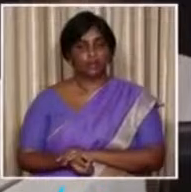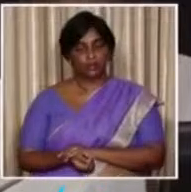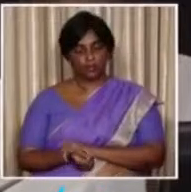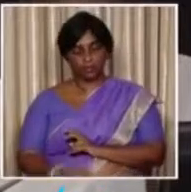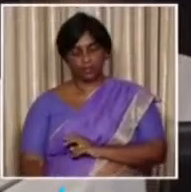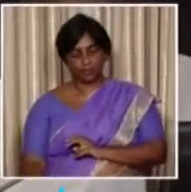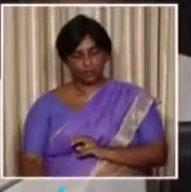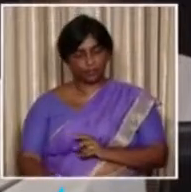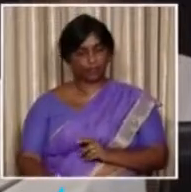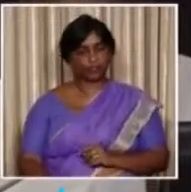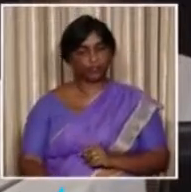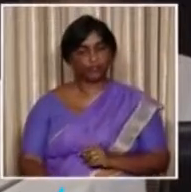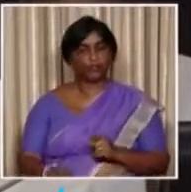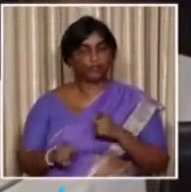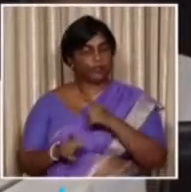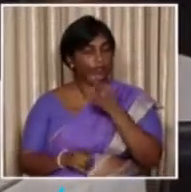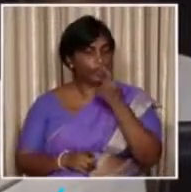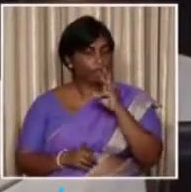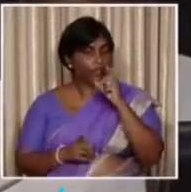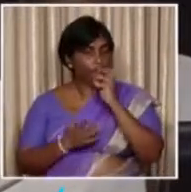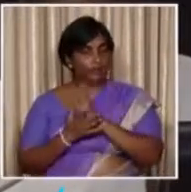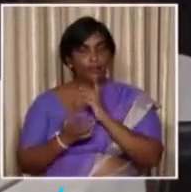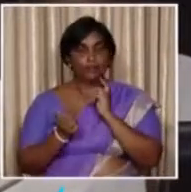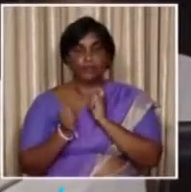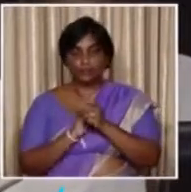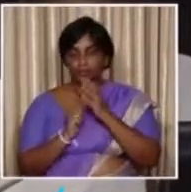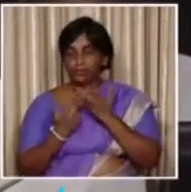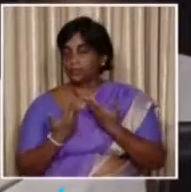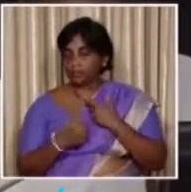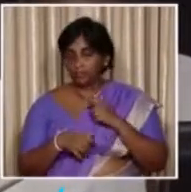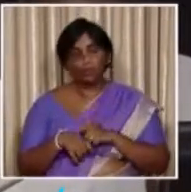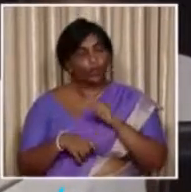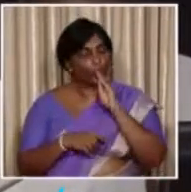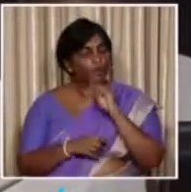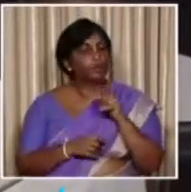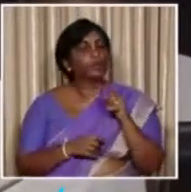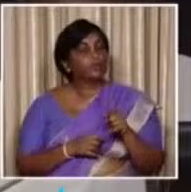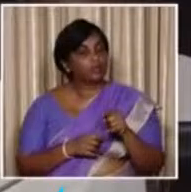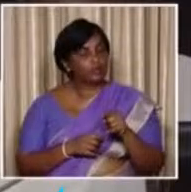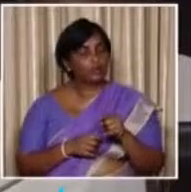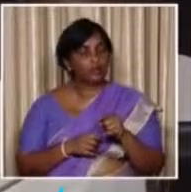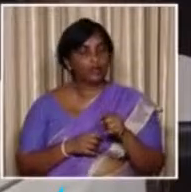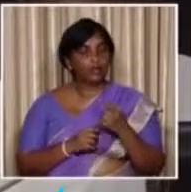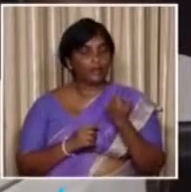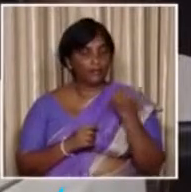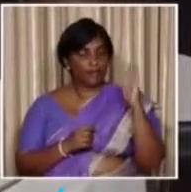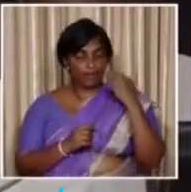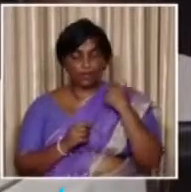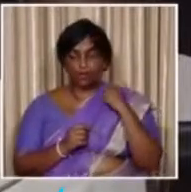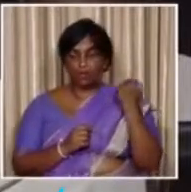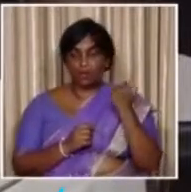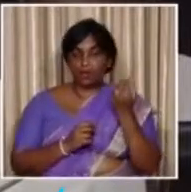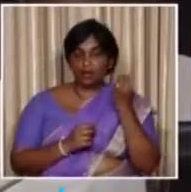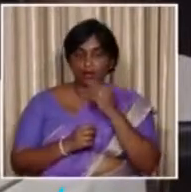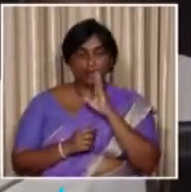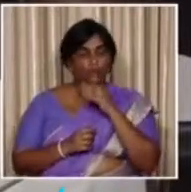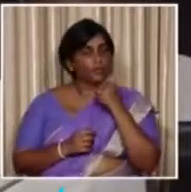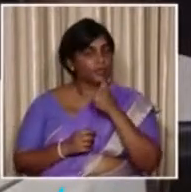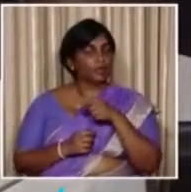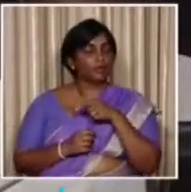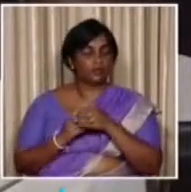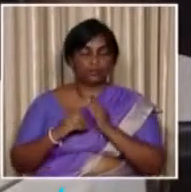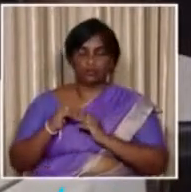සභාවල ඒ 13 වෙනි සංශෝධනය ක්‍රියාත්මක කරන්නට බැරි වෙලාවේ අඩු ගානේ ඒකට විශේෂ බලතල දීම ඉතාමත්ම හොඳයි